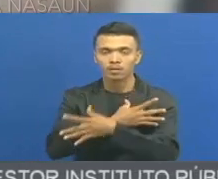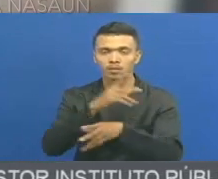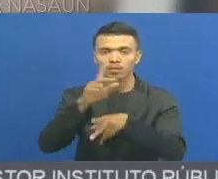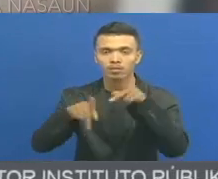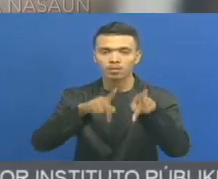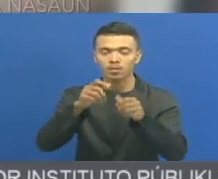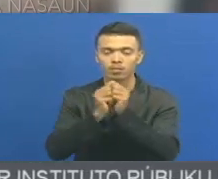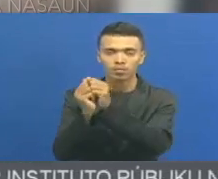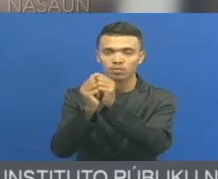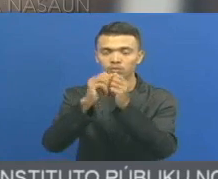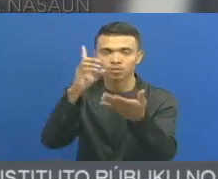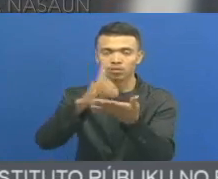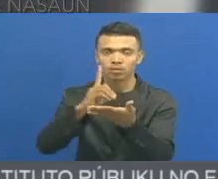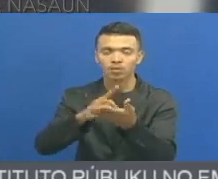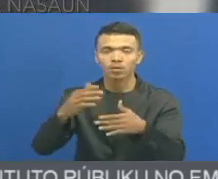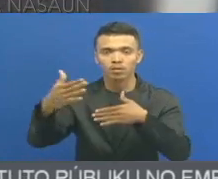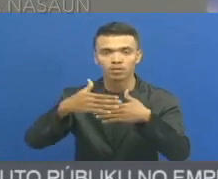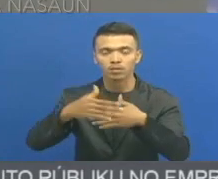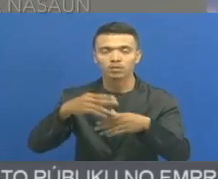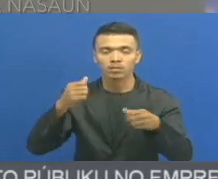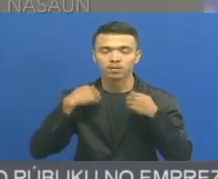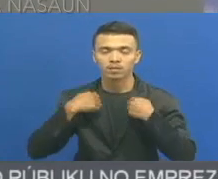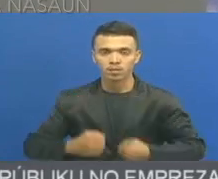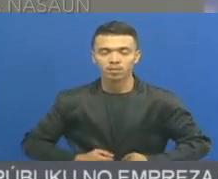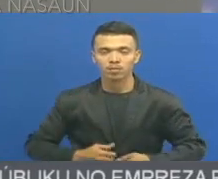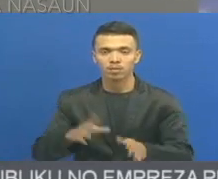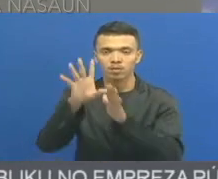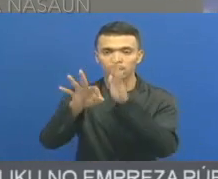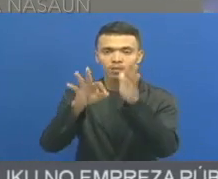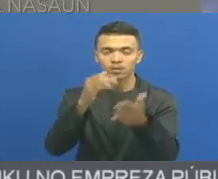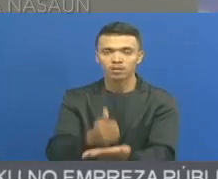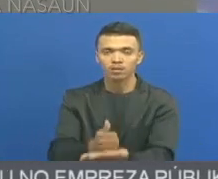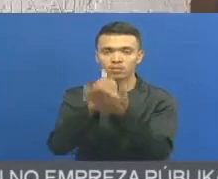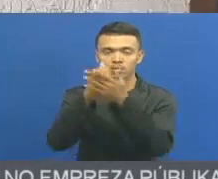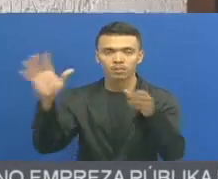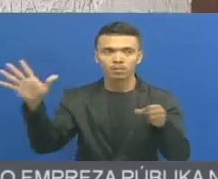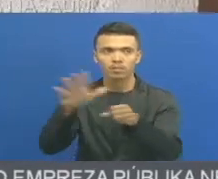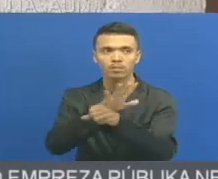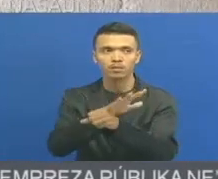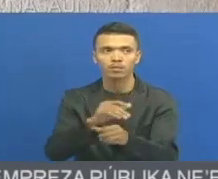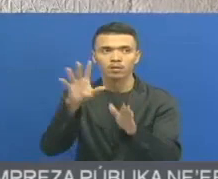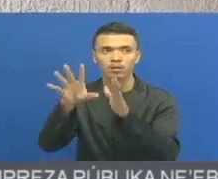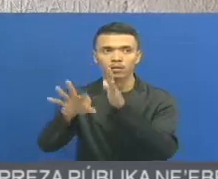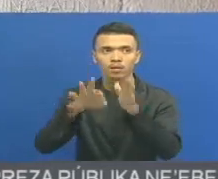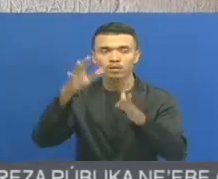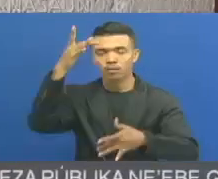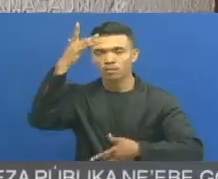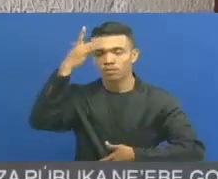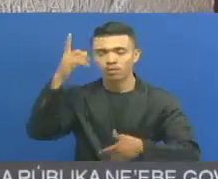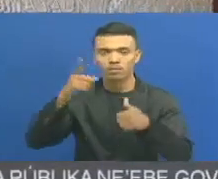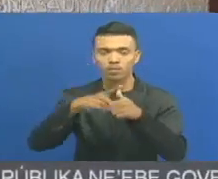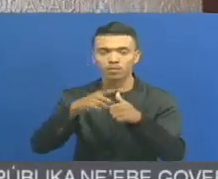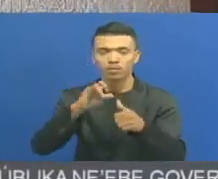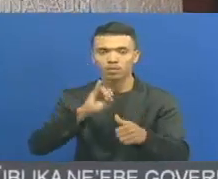saúde sira hak besik ba facilidade saúde ho di hetan tratamento nebe completo. Hetan mora sira nene hafu fun halo dusku halo hatena